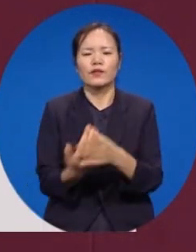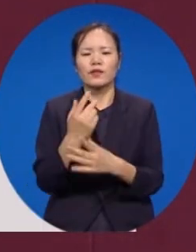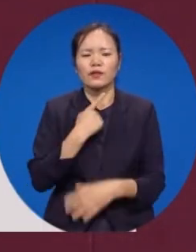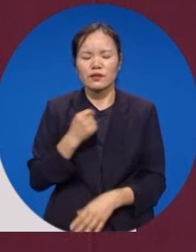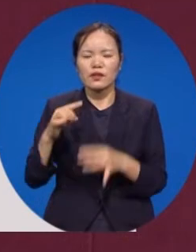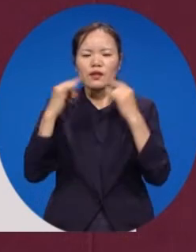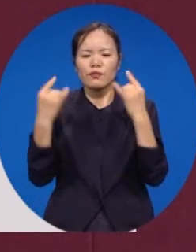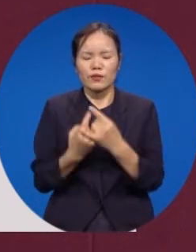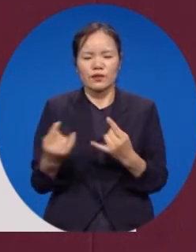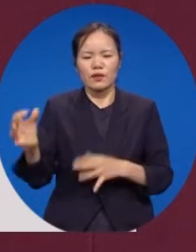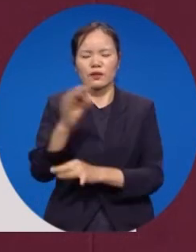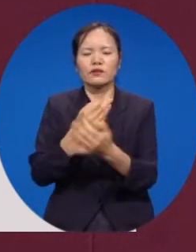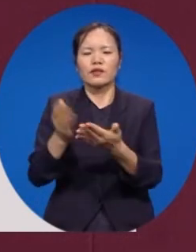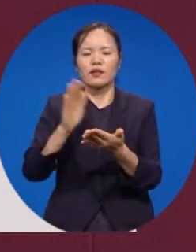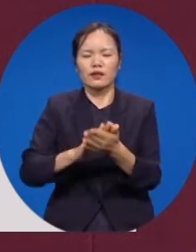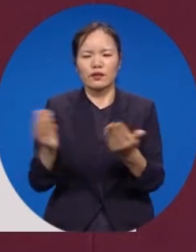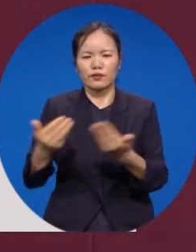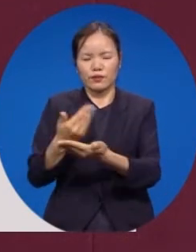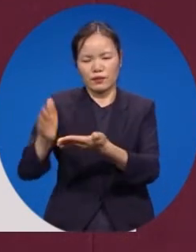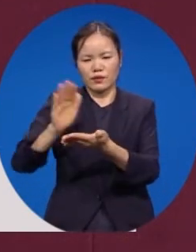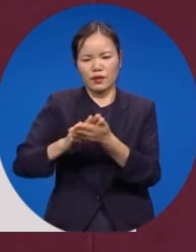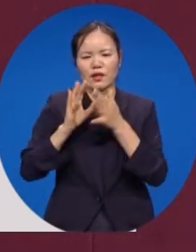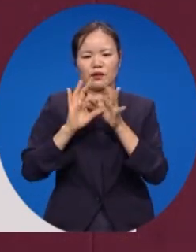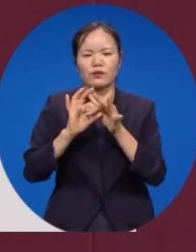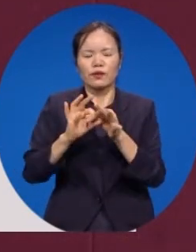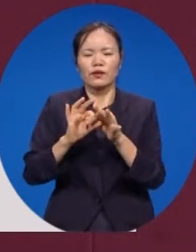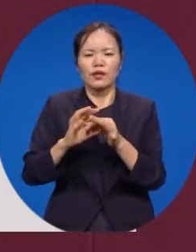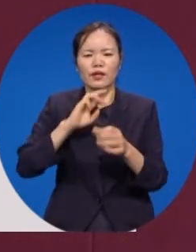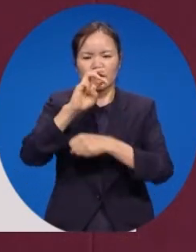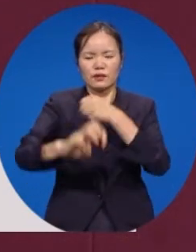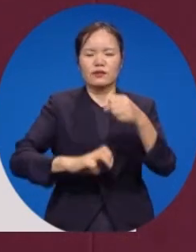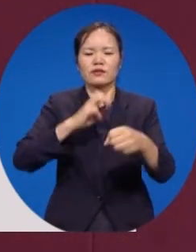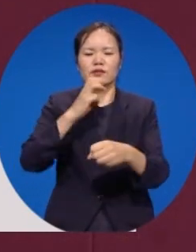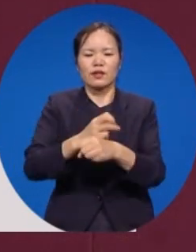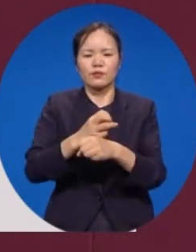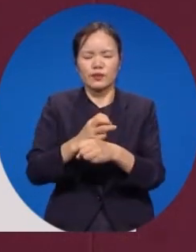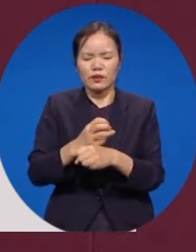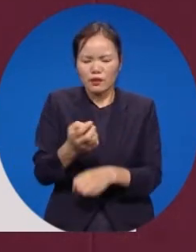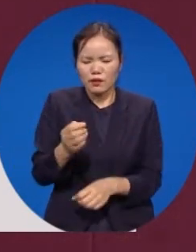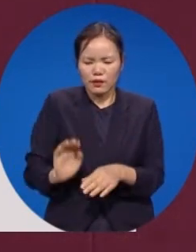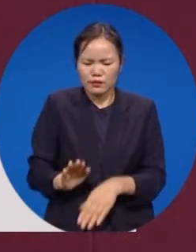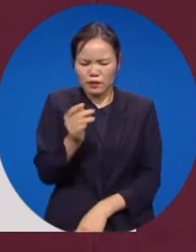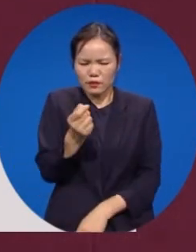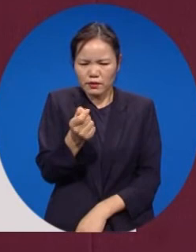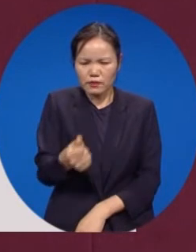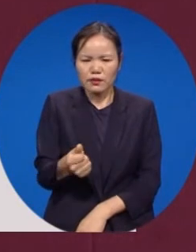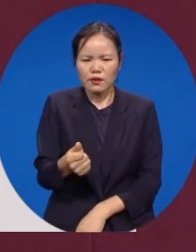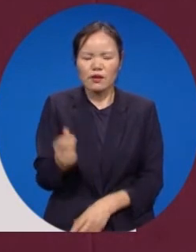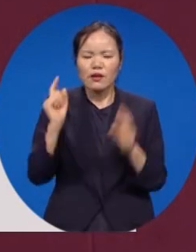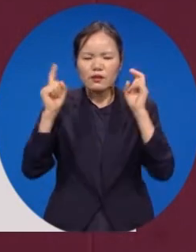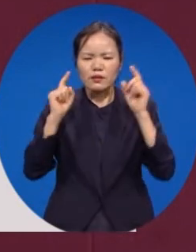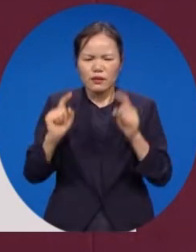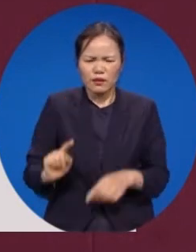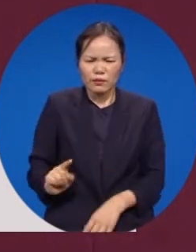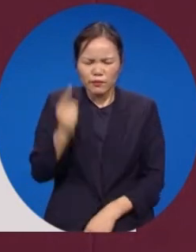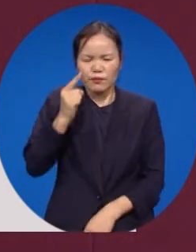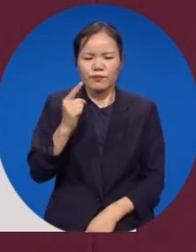프랑스가 경제개혁, 노동개혁으로 30년간의 저성장, 고실업의 늪에서